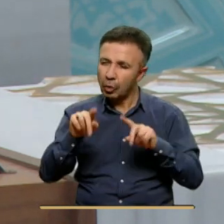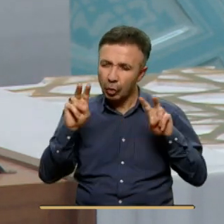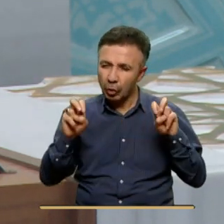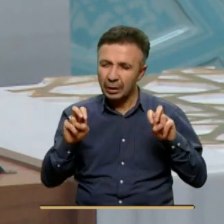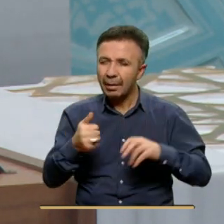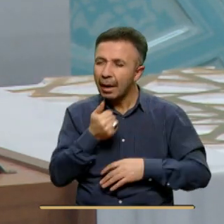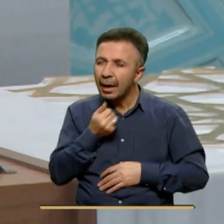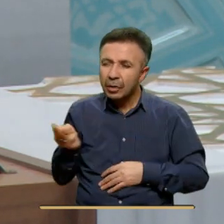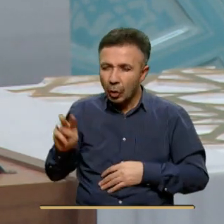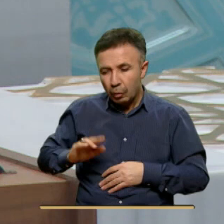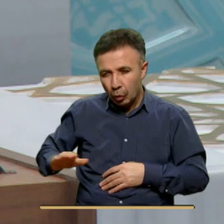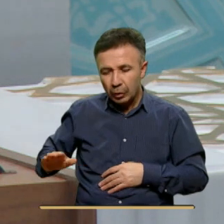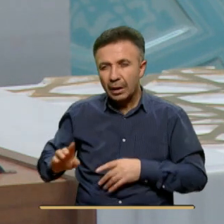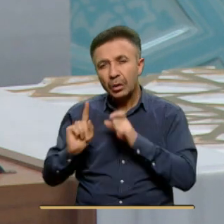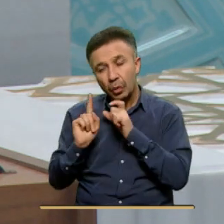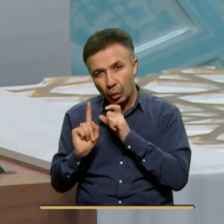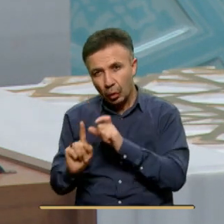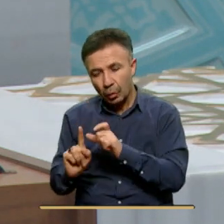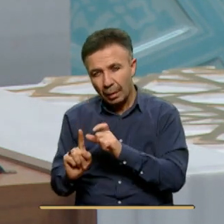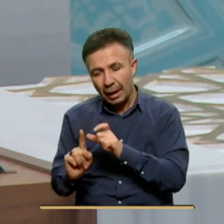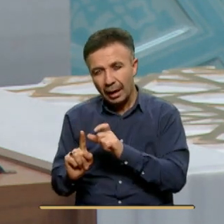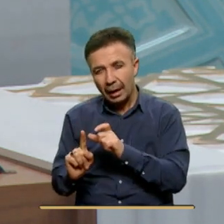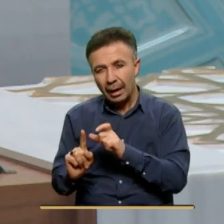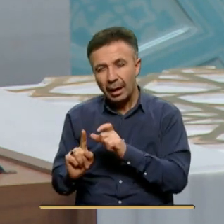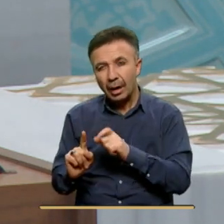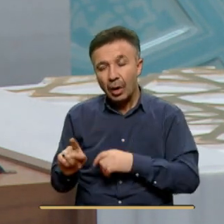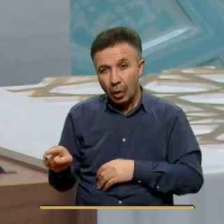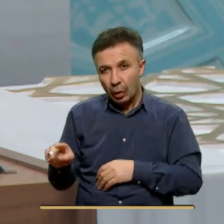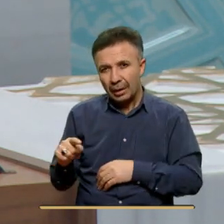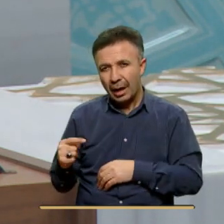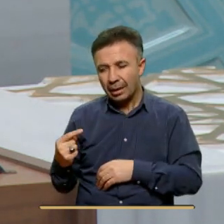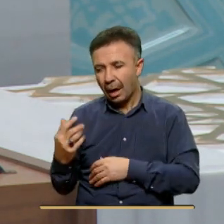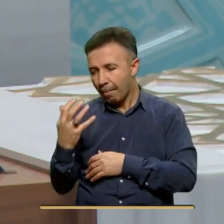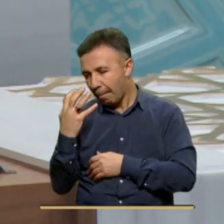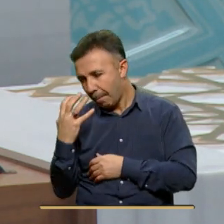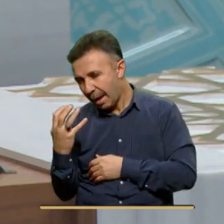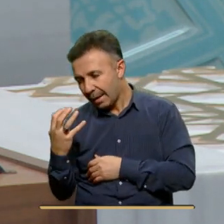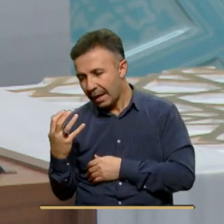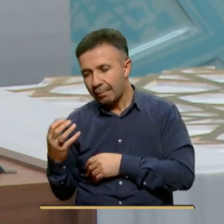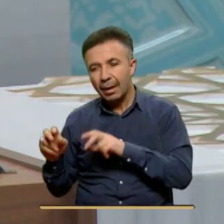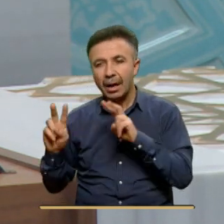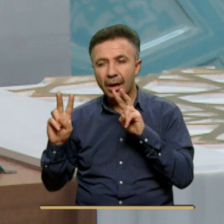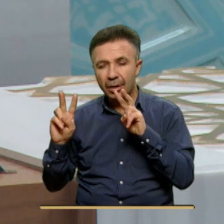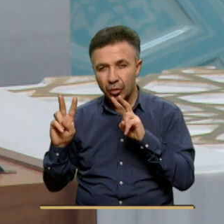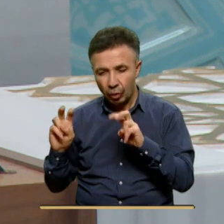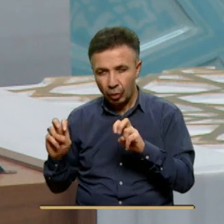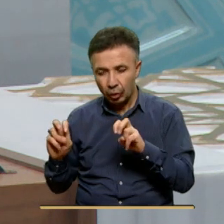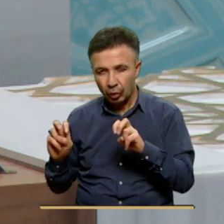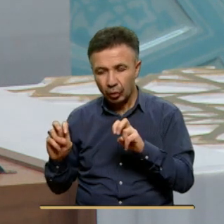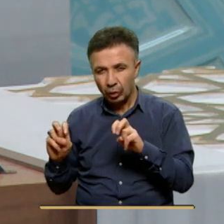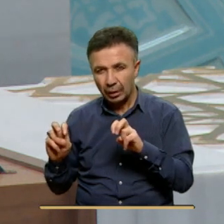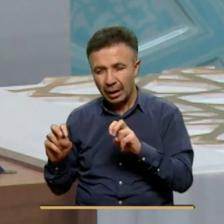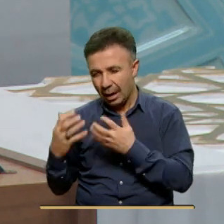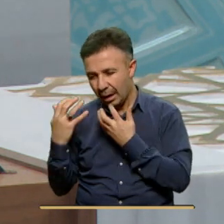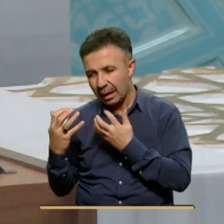koruma, kollama, onlarla ilgilenme hususunda da her birimizi inşallah